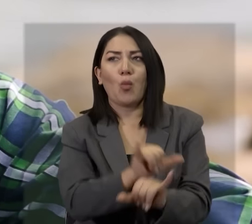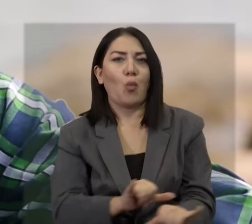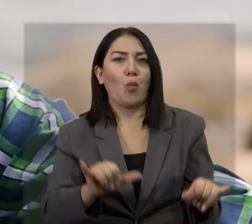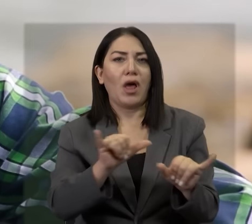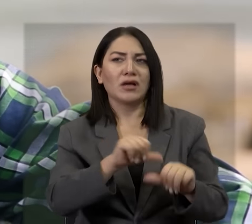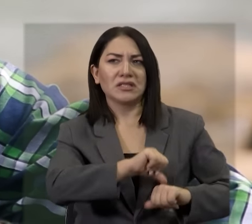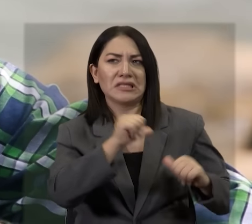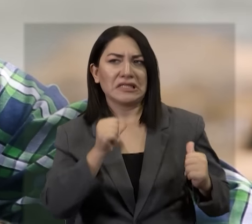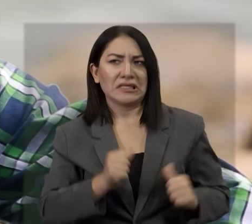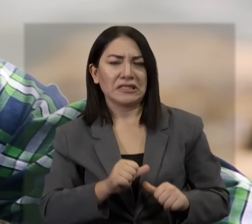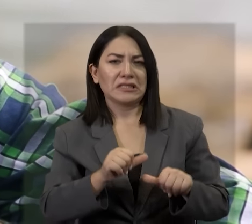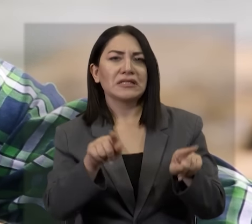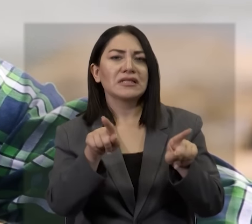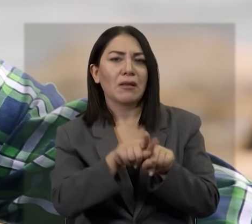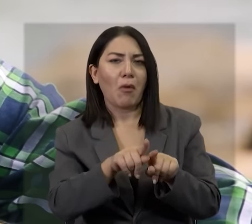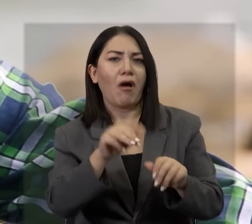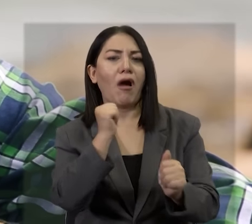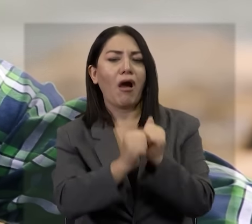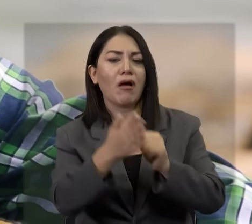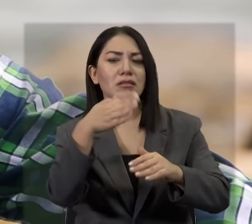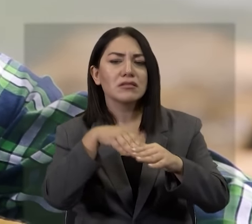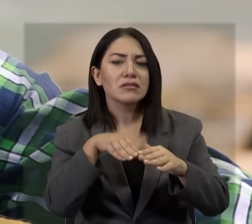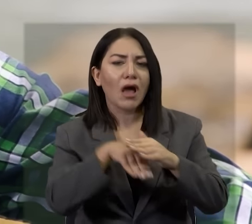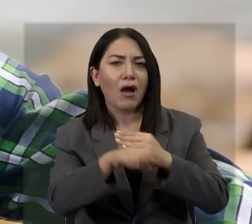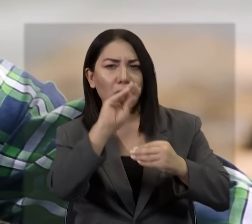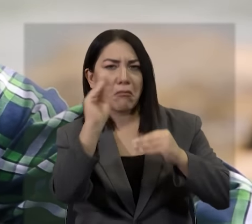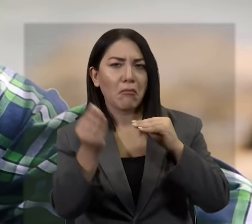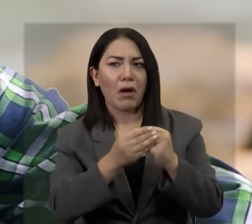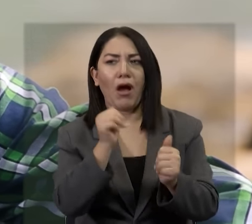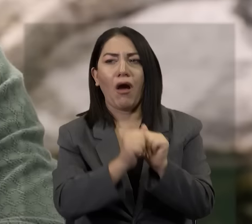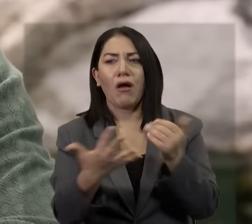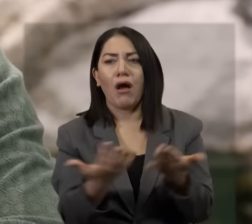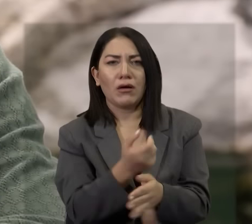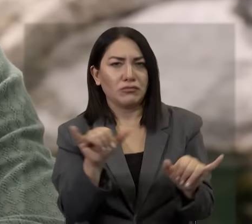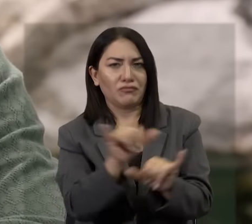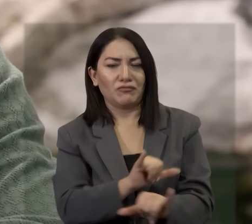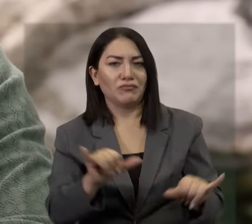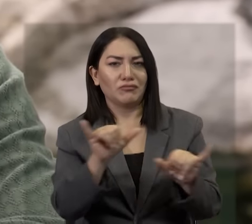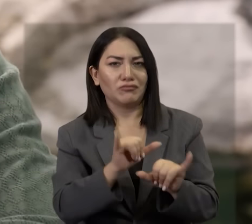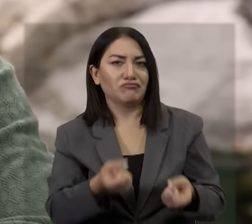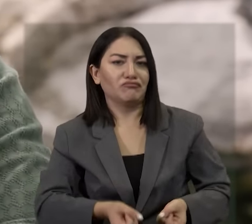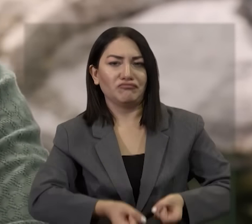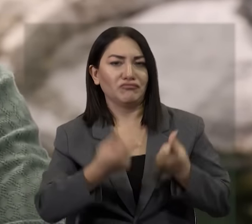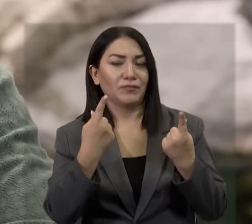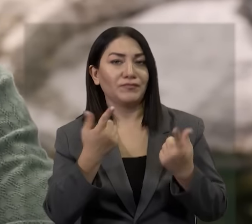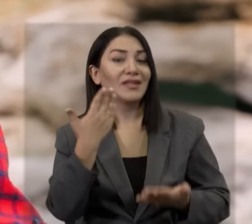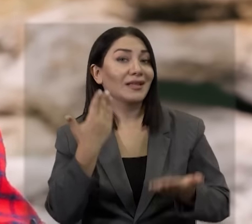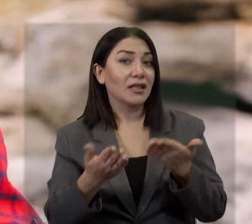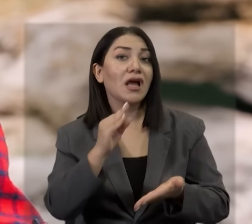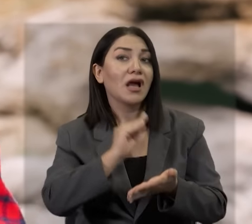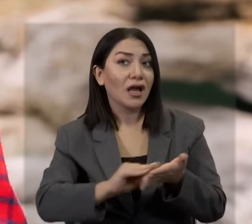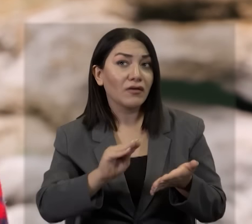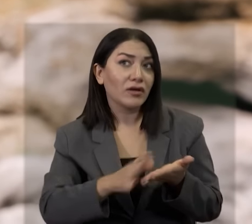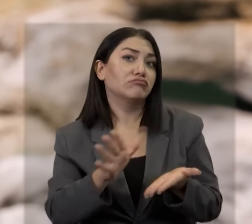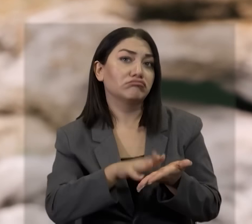ո՞ր ա։ Ինչ ա նշանակում սրտաձև քարի տակ։ Որտեղից ենք այդ քարը գտնելու։